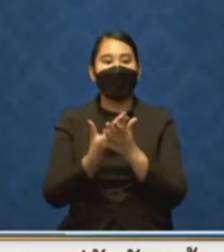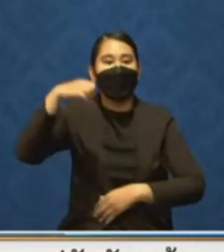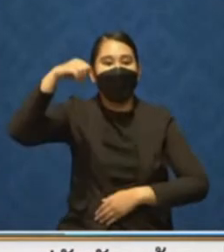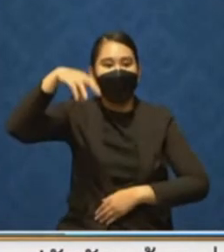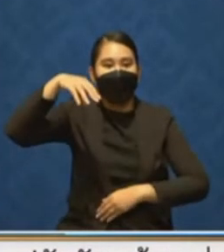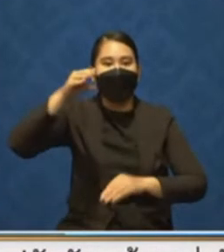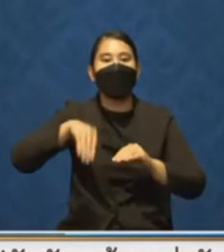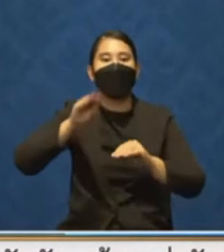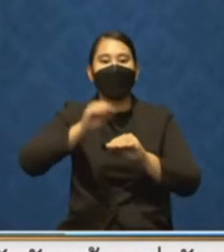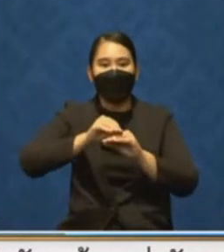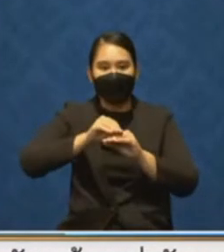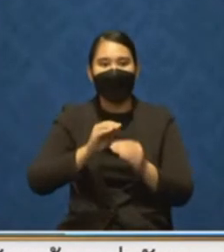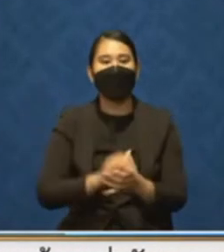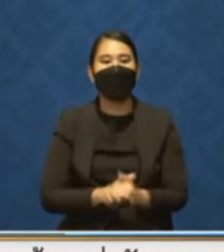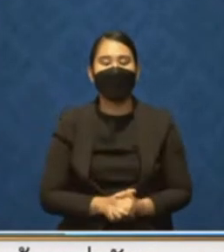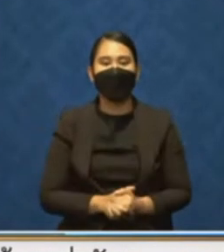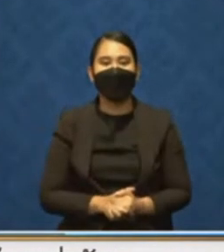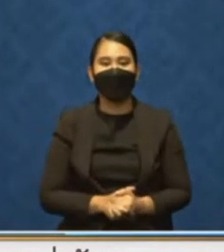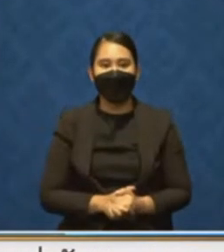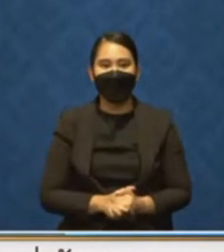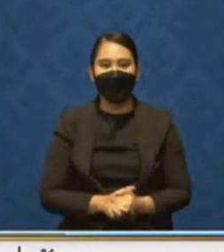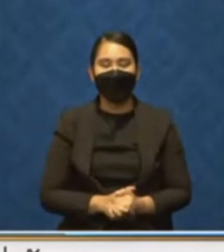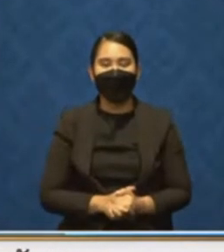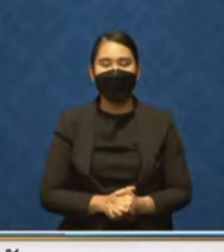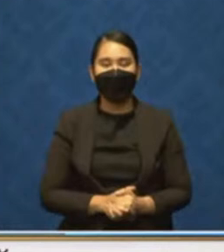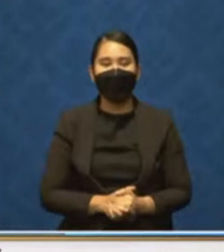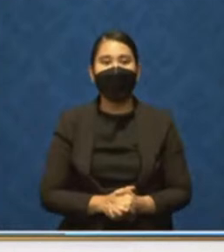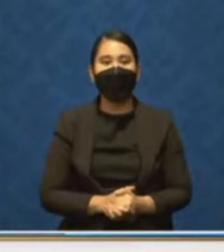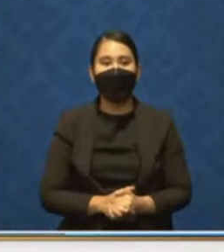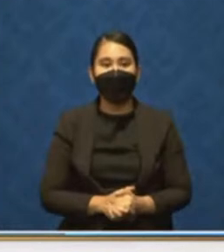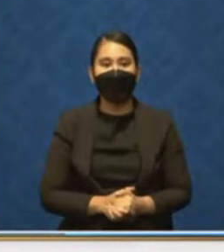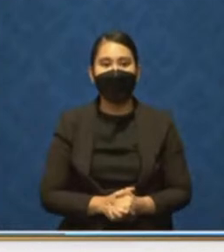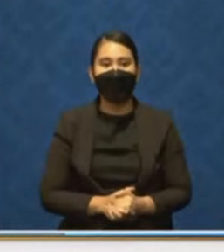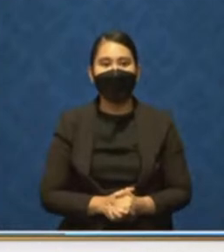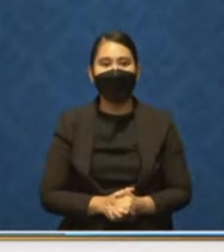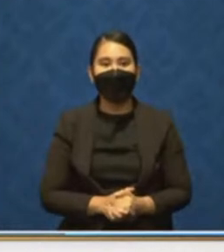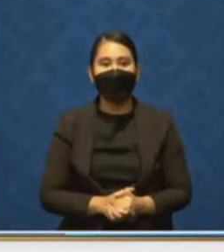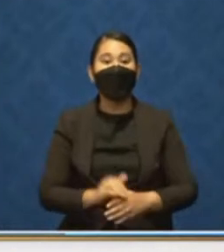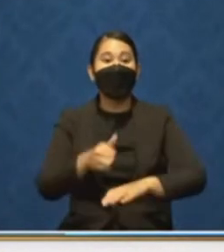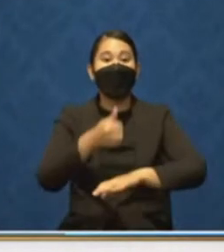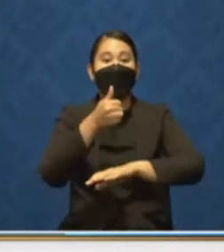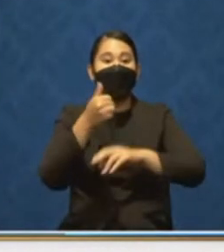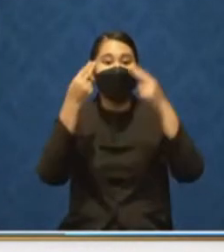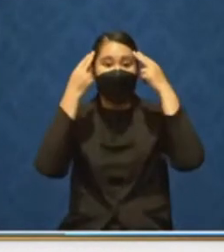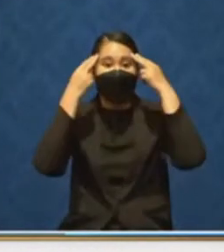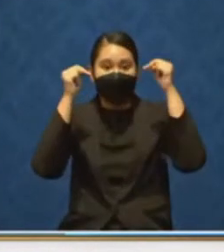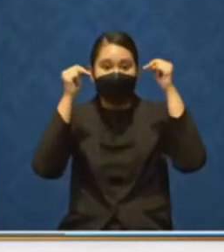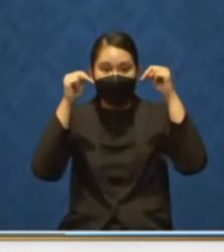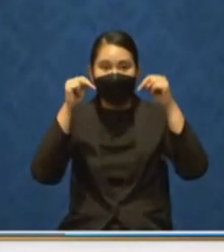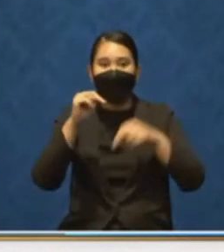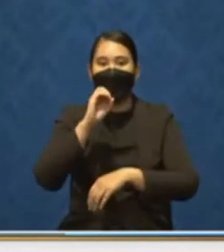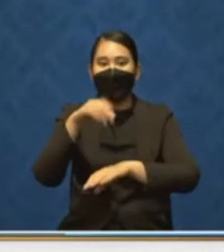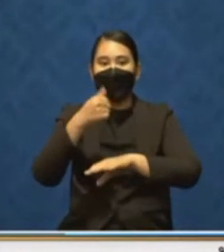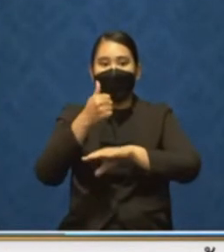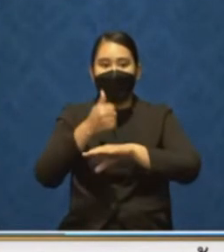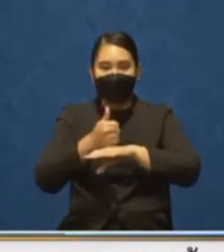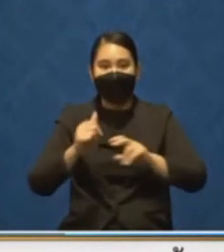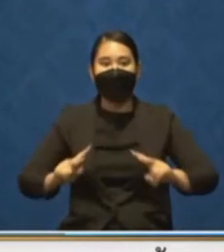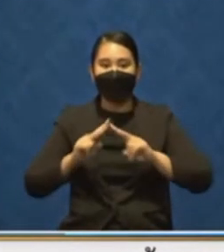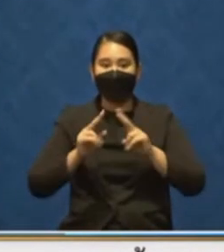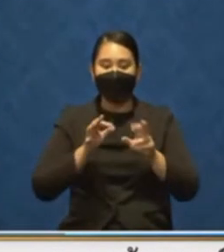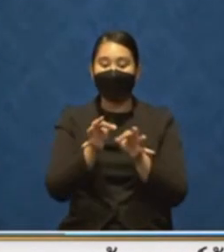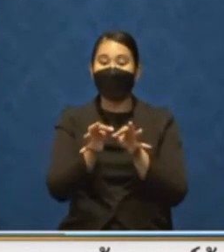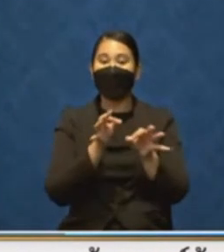สลึงนึงทันทีจากจัดเสือนอนกินแล้วนี้ท่านก็ชวนนายกรัฐมนตรีให้ท่านรัฐมนตรีสุพัฒน์ตกหมายที่แจง